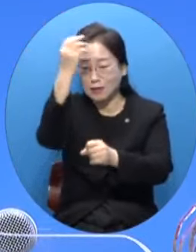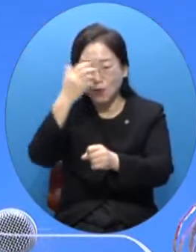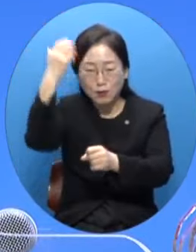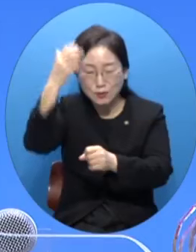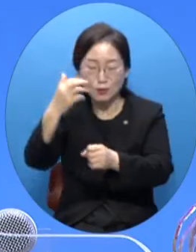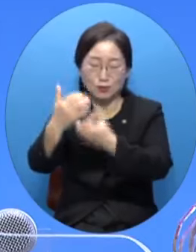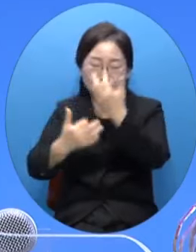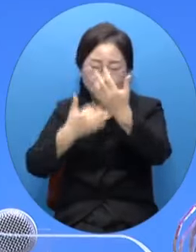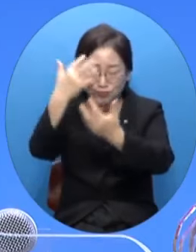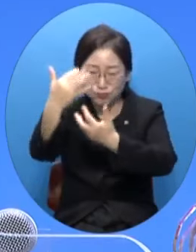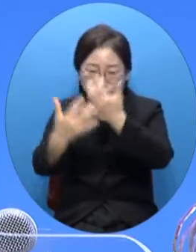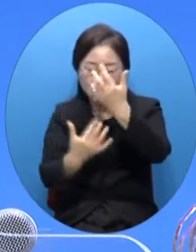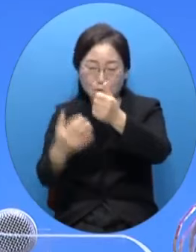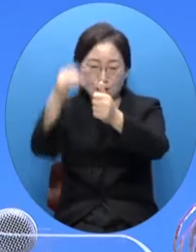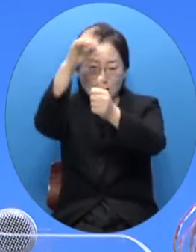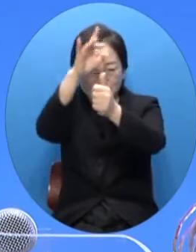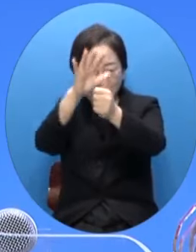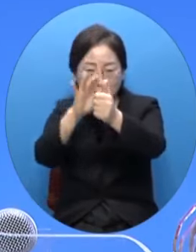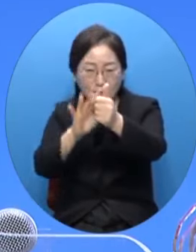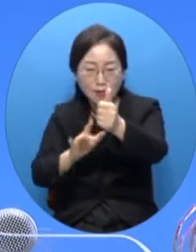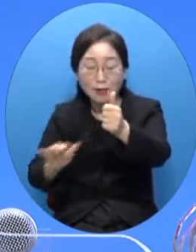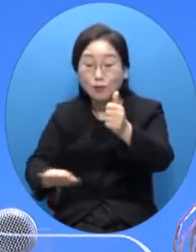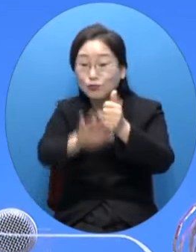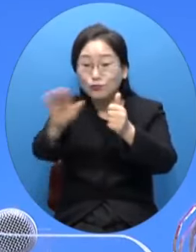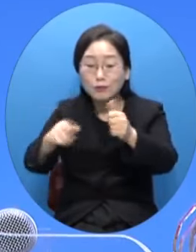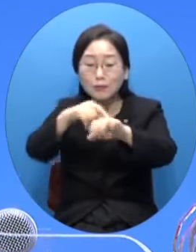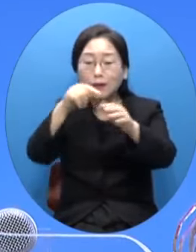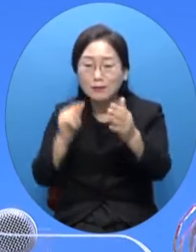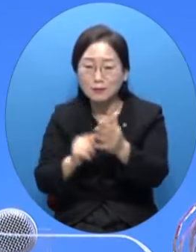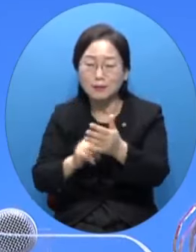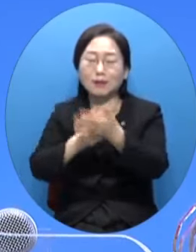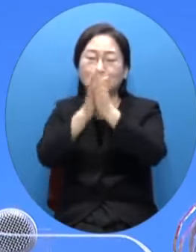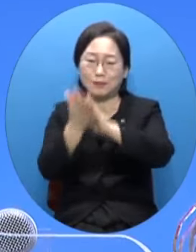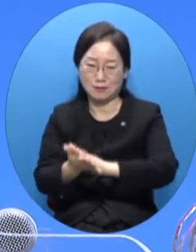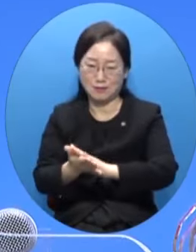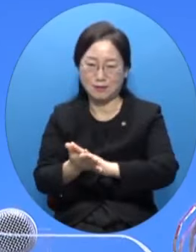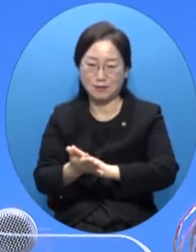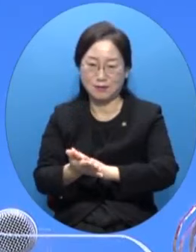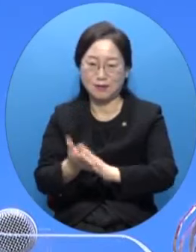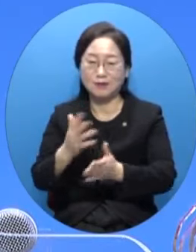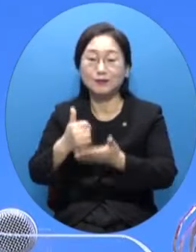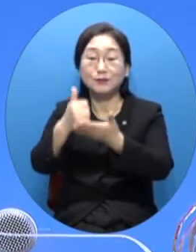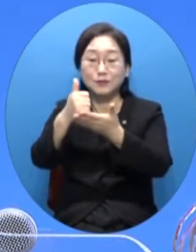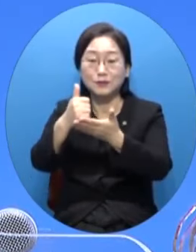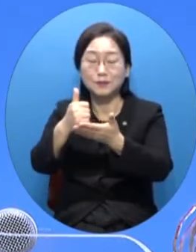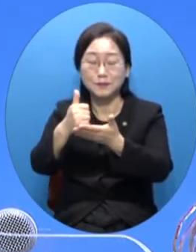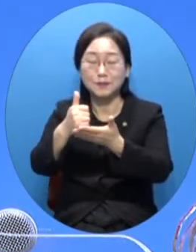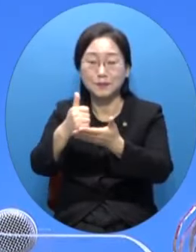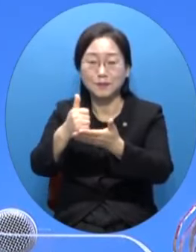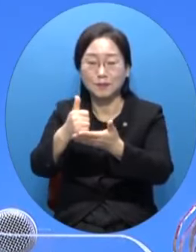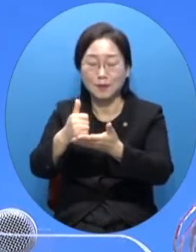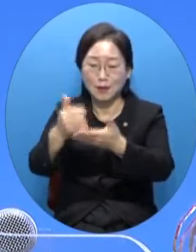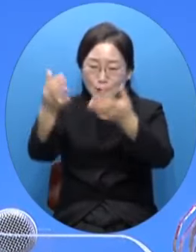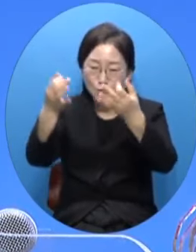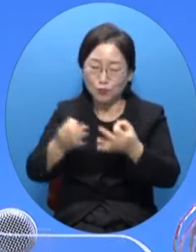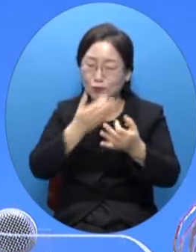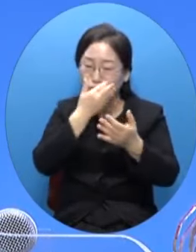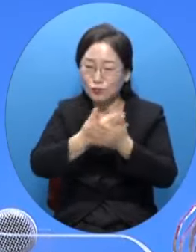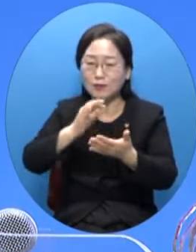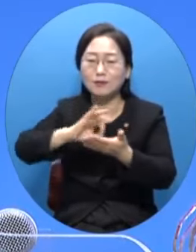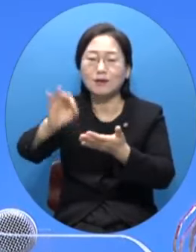덮어서 우리를 변화시켜 주시고 주님 앞에 귀하게 쓰임 받는 주님의